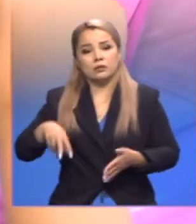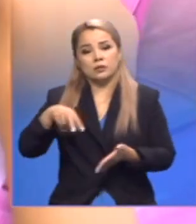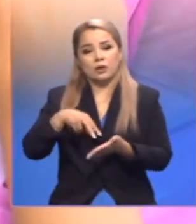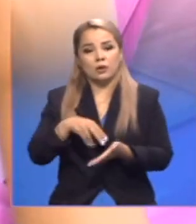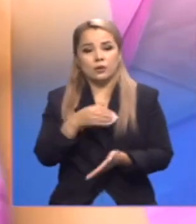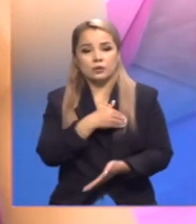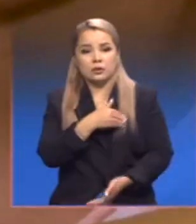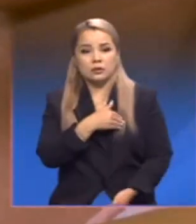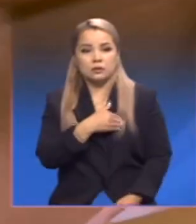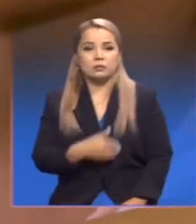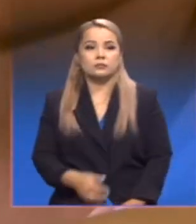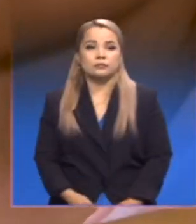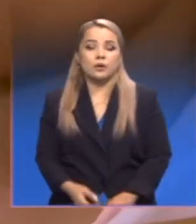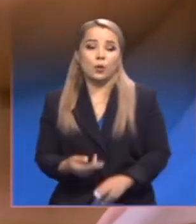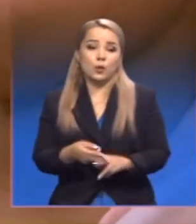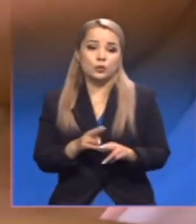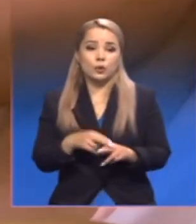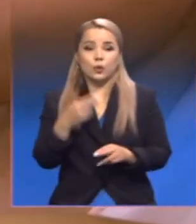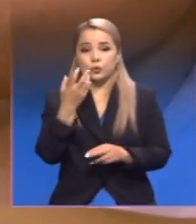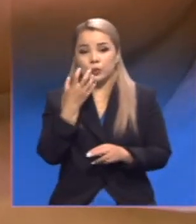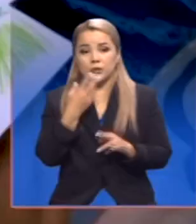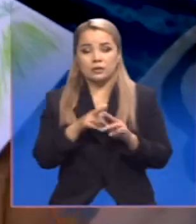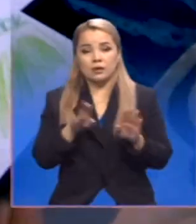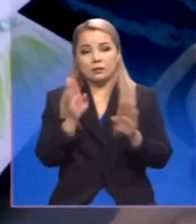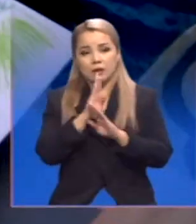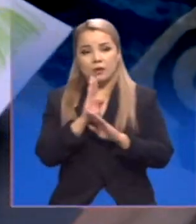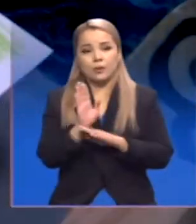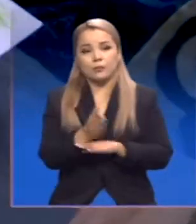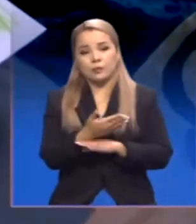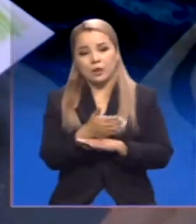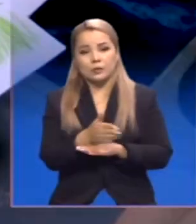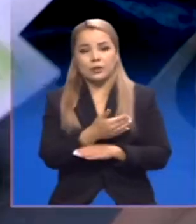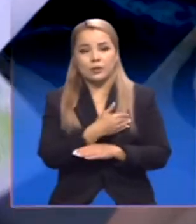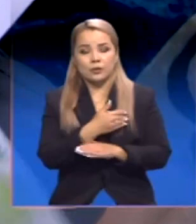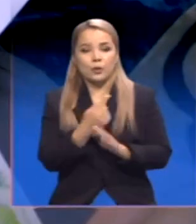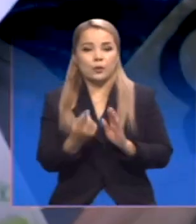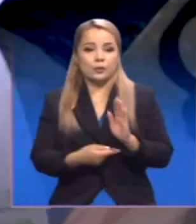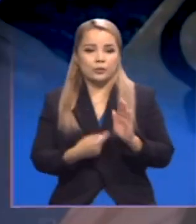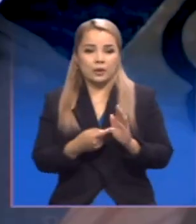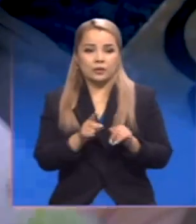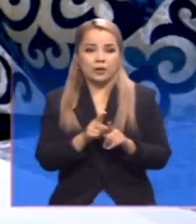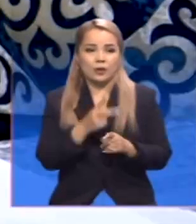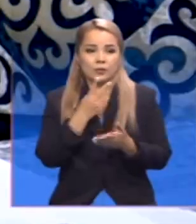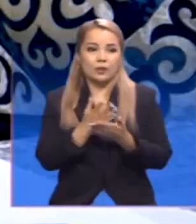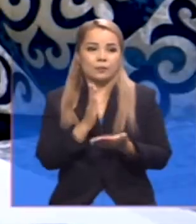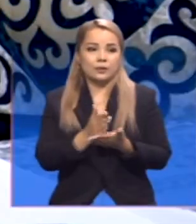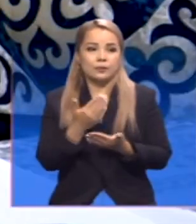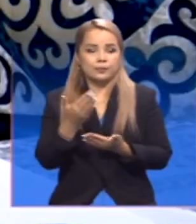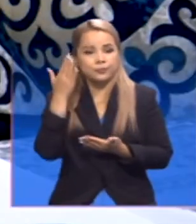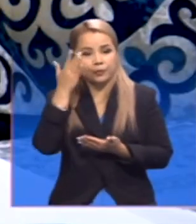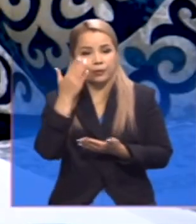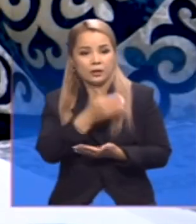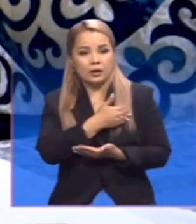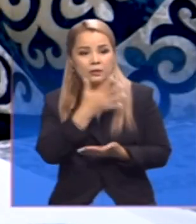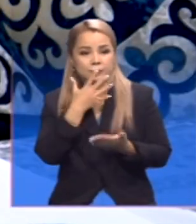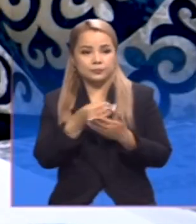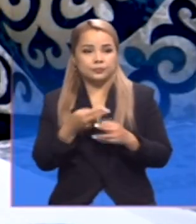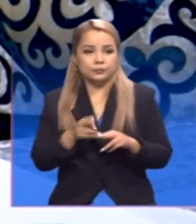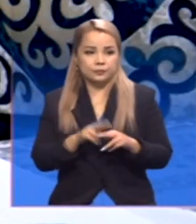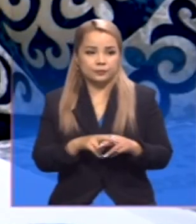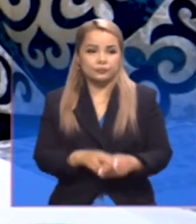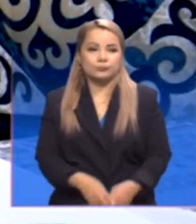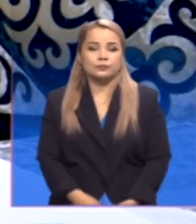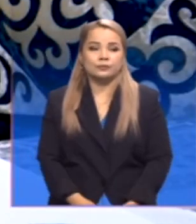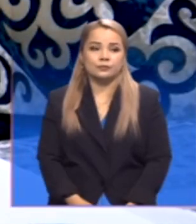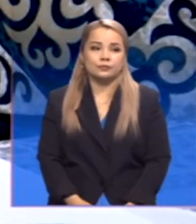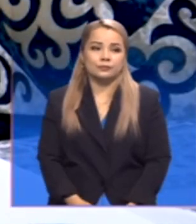түрегеп тұрғысы келеді. Мына суреттегідей табиғат аясында асыр салғысы келеді. Мынау гүл, бұлтпен.